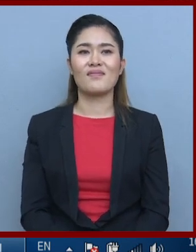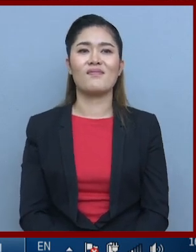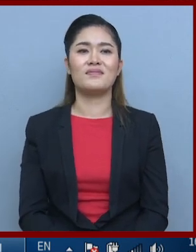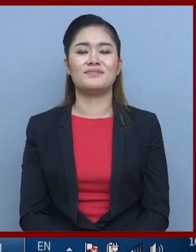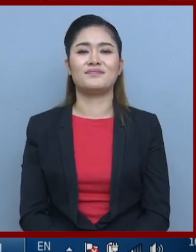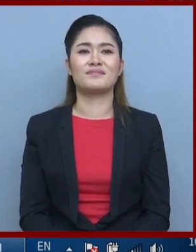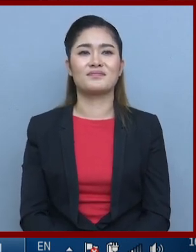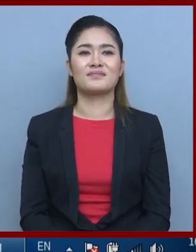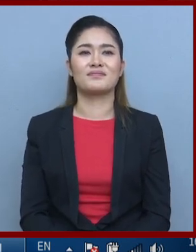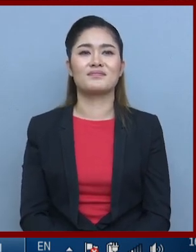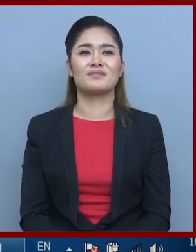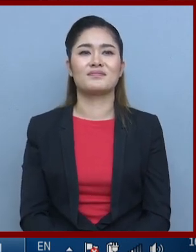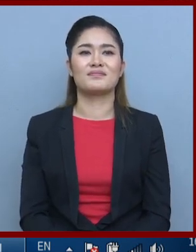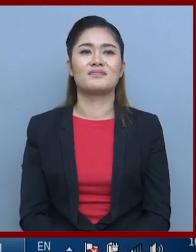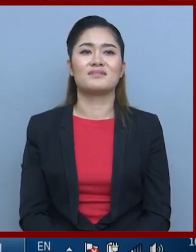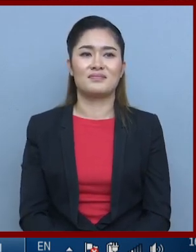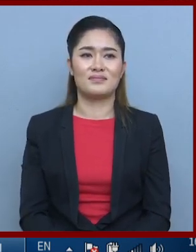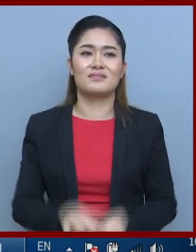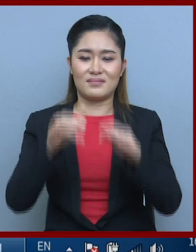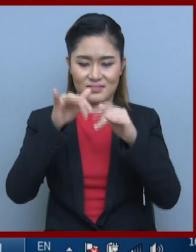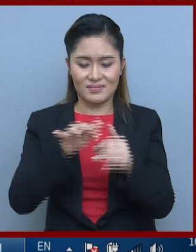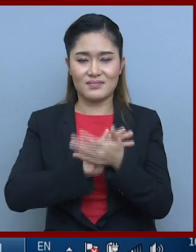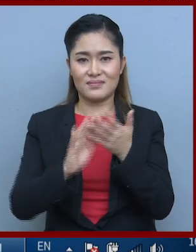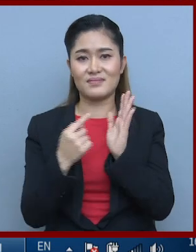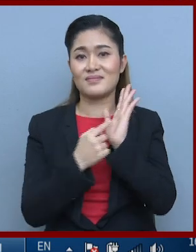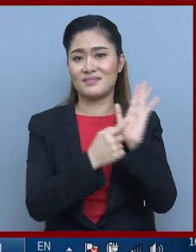ไร as boolean นะ